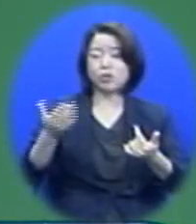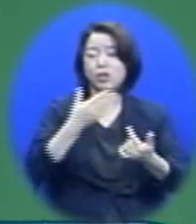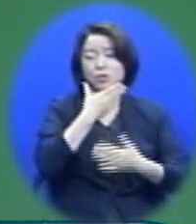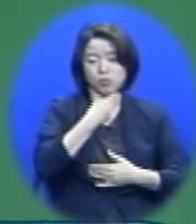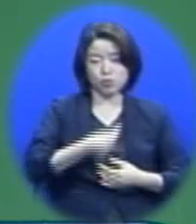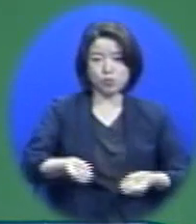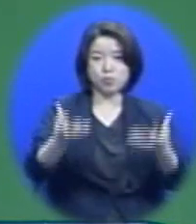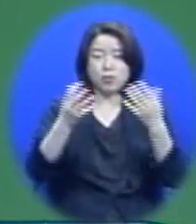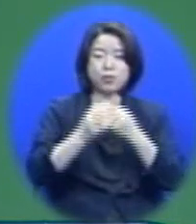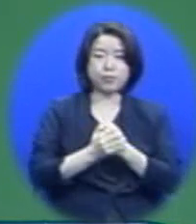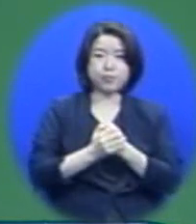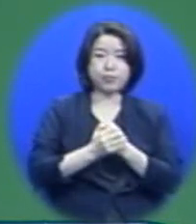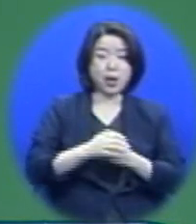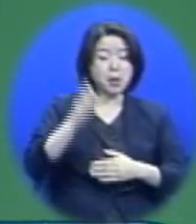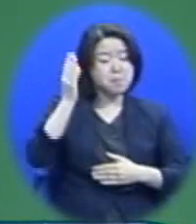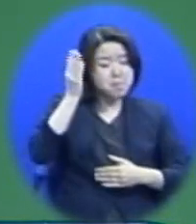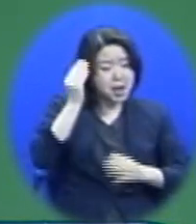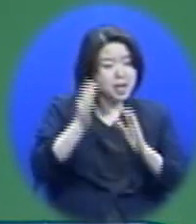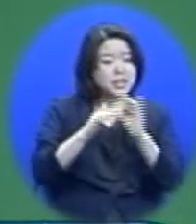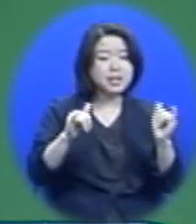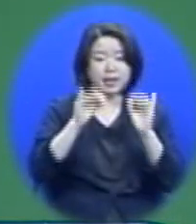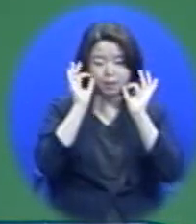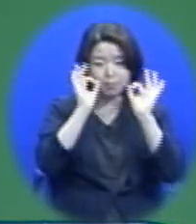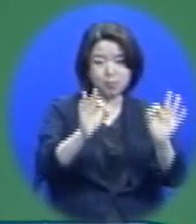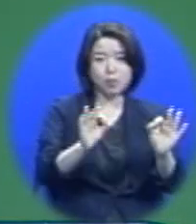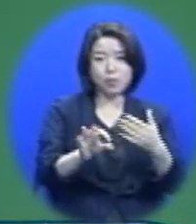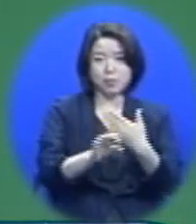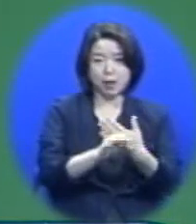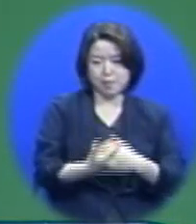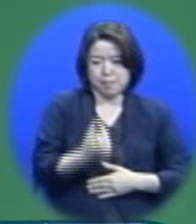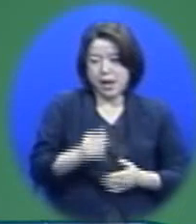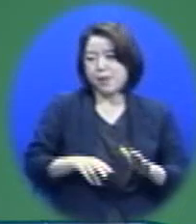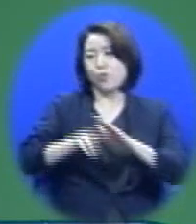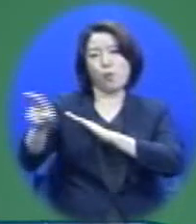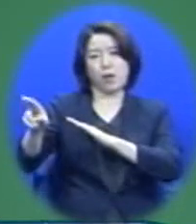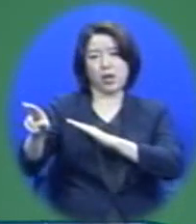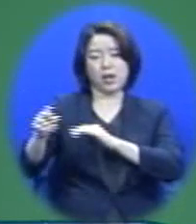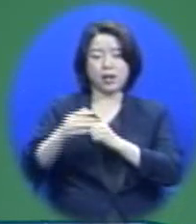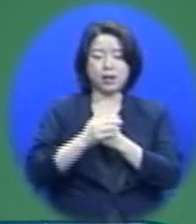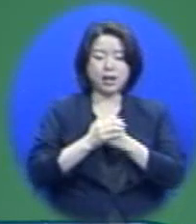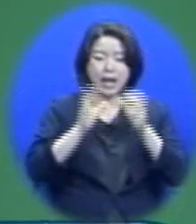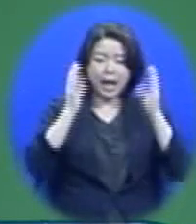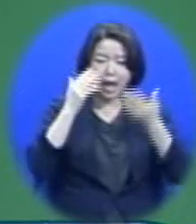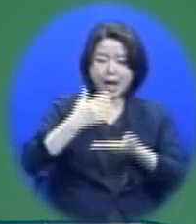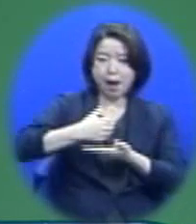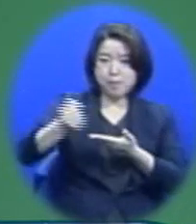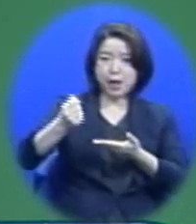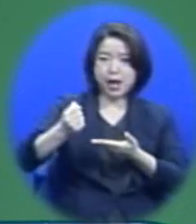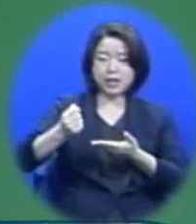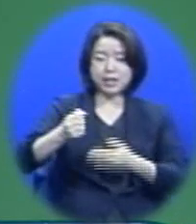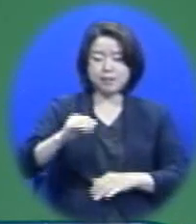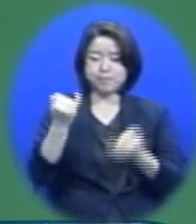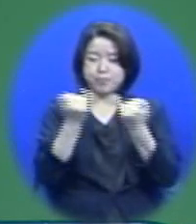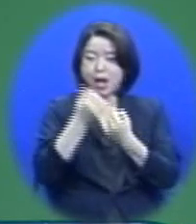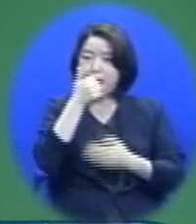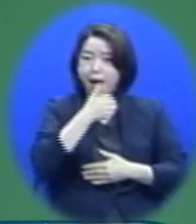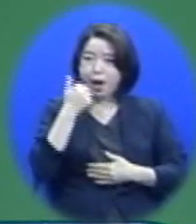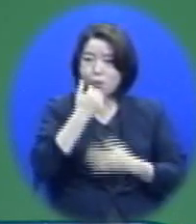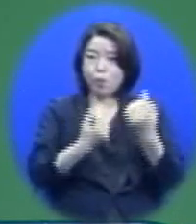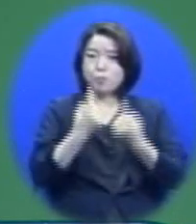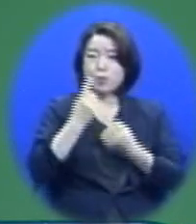모릅니다. 미련한 사람을 보면 빨리 도망가시기 바랍니다. 새끼 빼앗긴 암곰보다 더 무서운 사람이 미련한